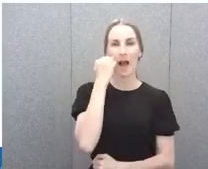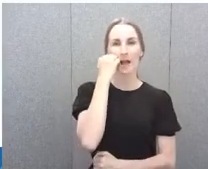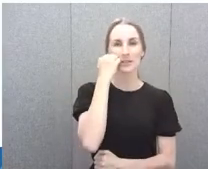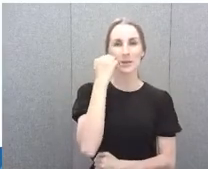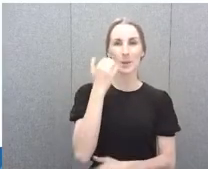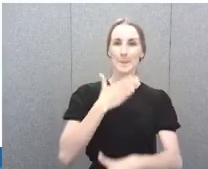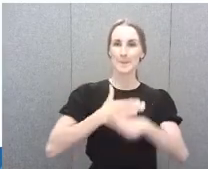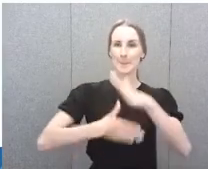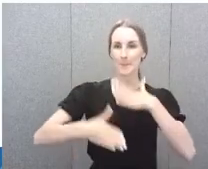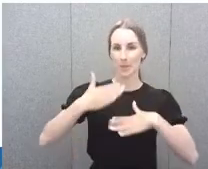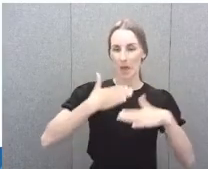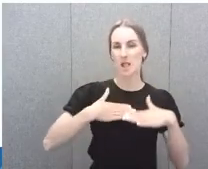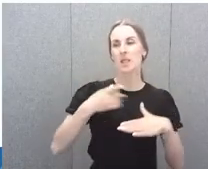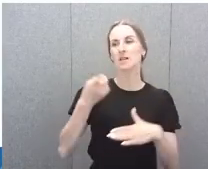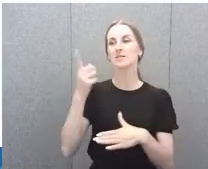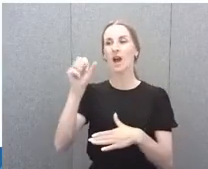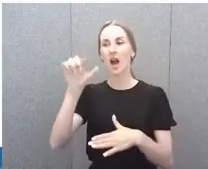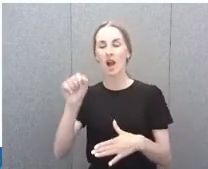нашей дискуссии.